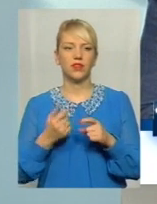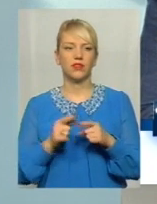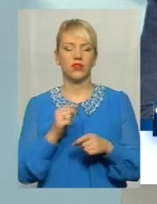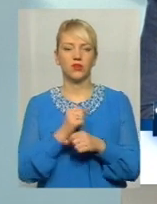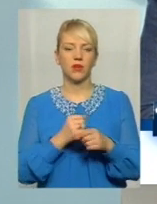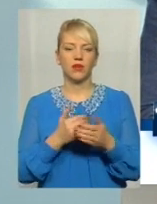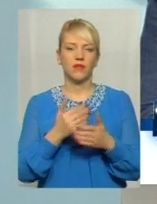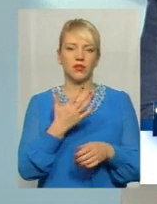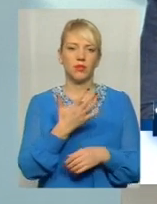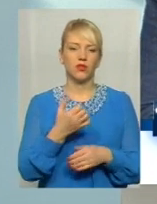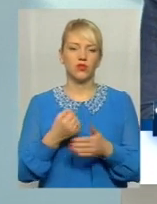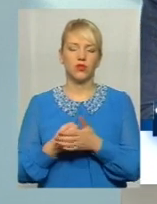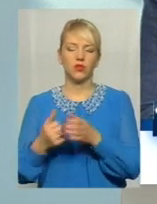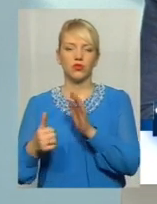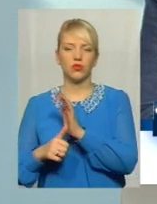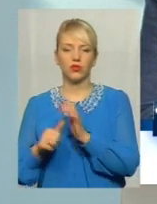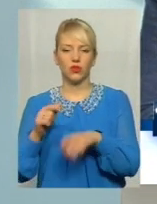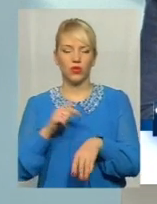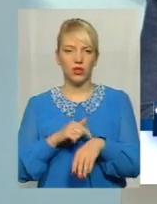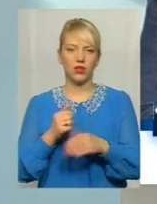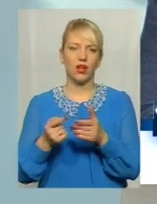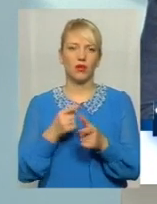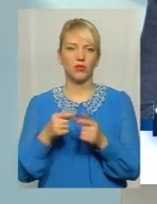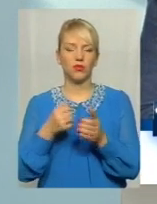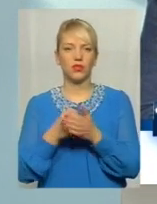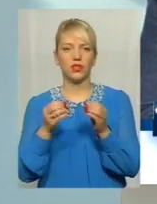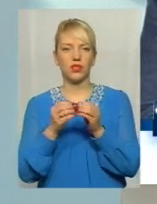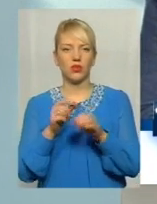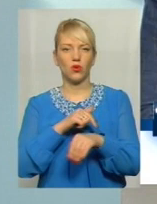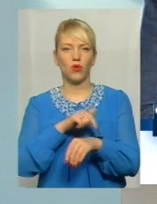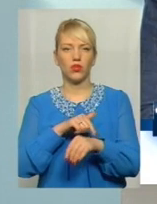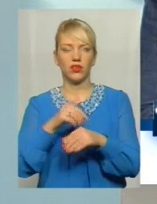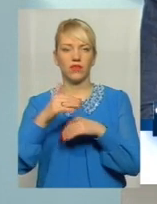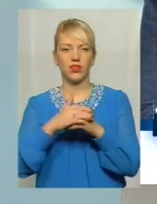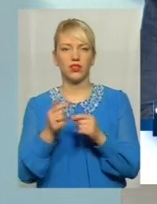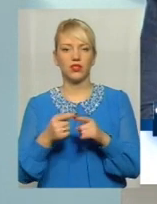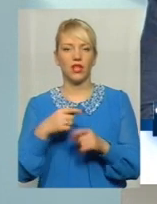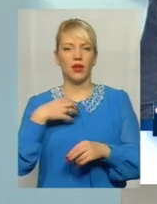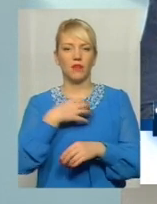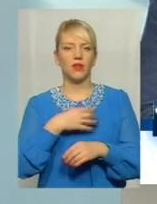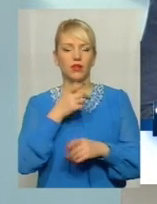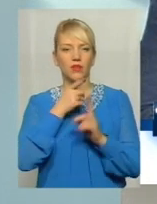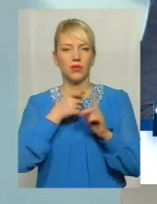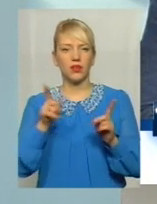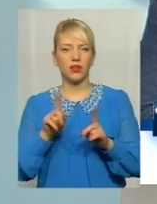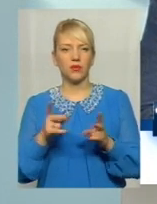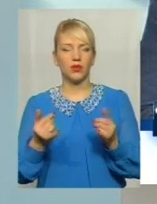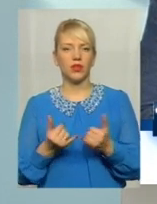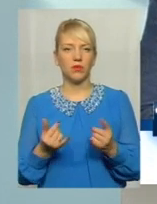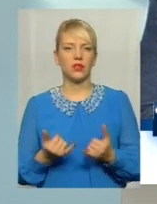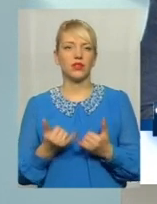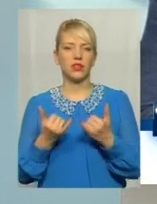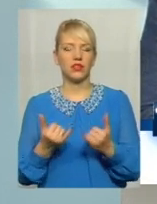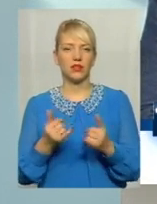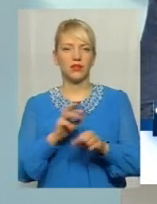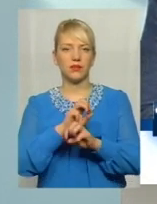5 або 6 години до 10 години вечора. Це основний піковий період, який необхідний для забезпечення пасажирських